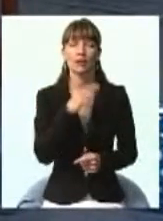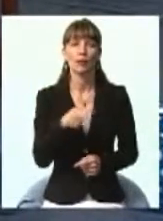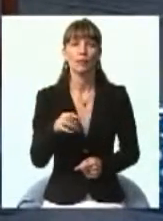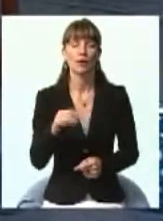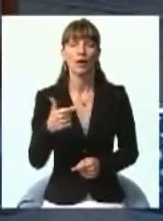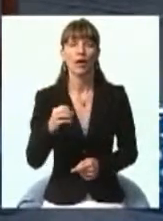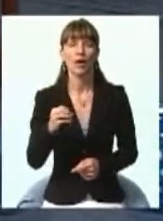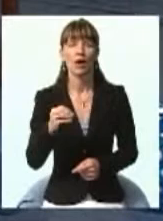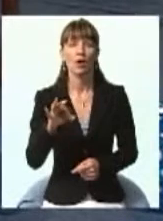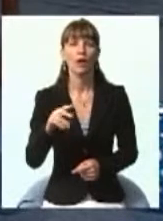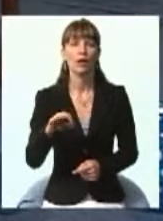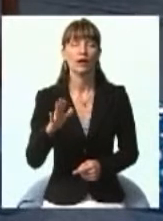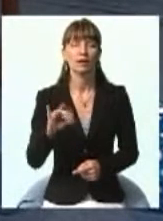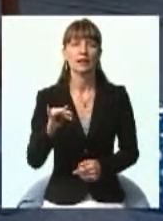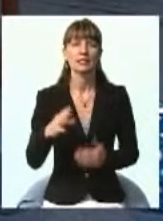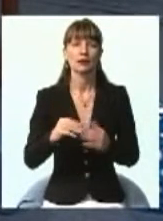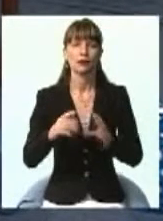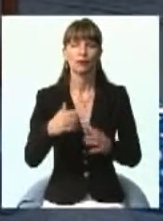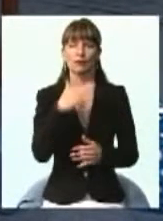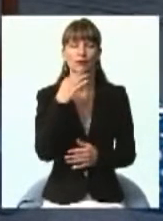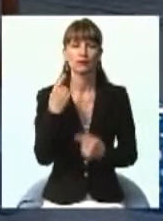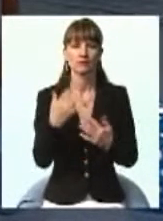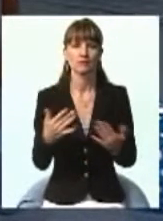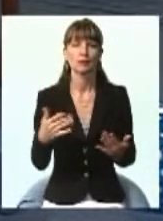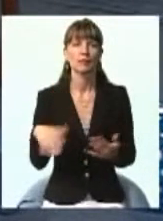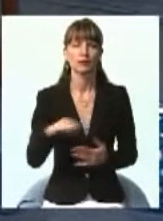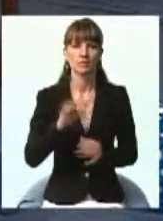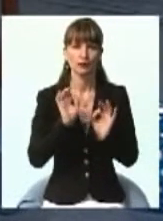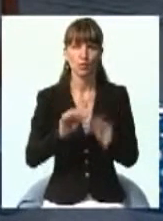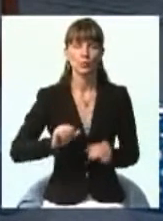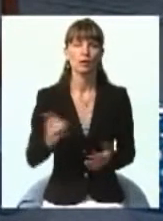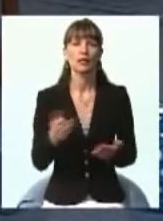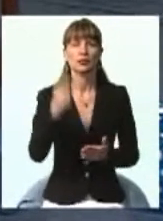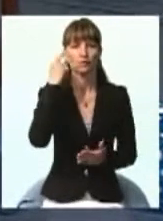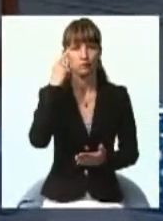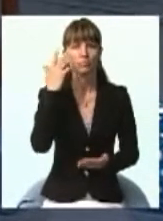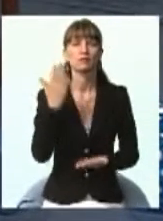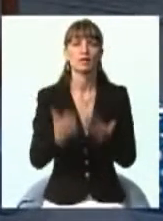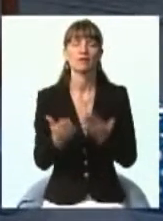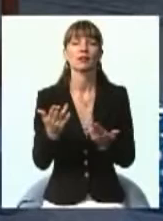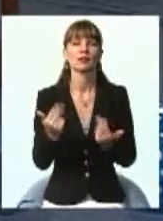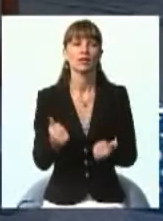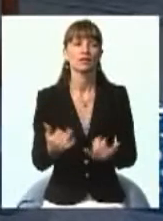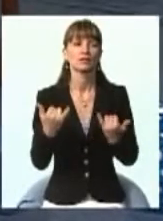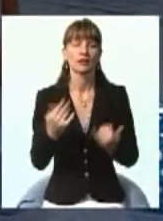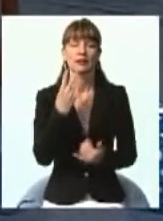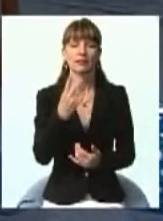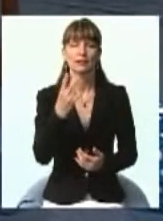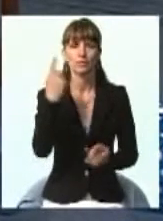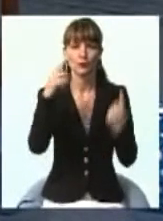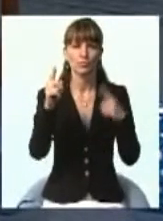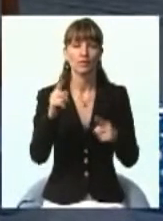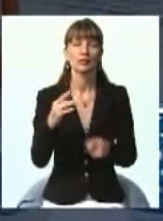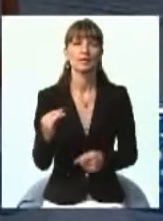про земну кулю, ну і дуже багато чого іншого. Власне, ми все розповіли друзям, як ти гадаєш? Наверне, так. А зараз час дивитися